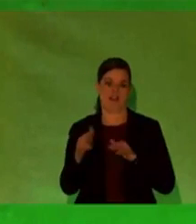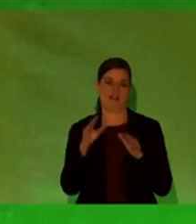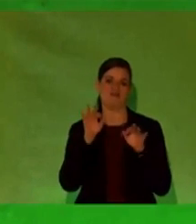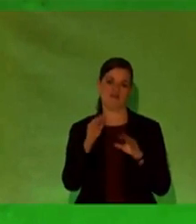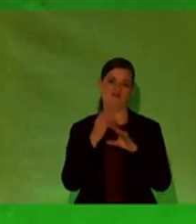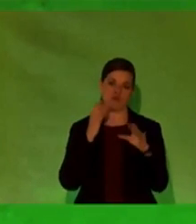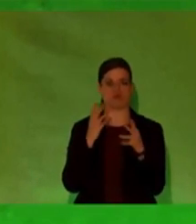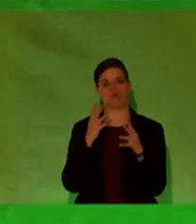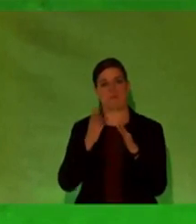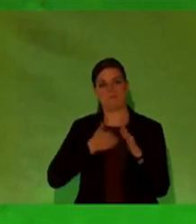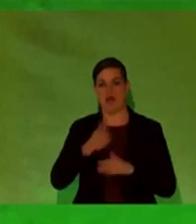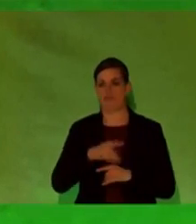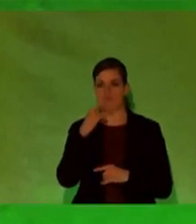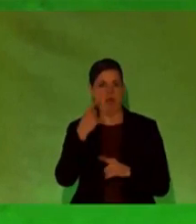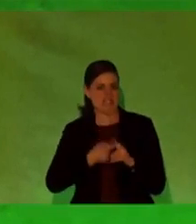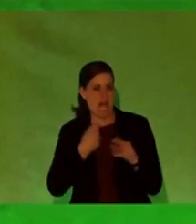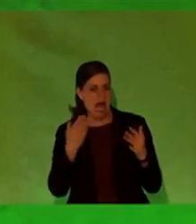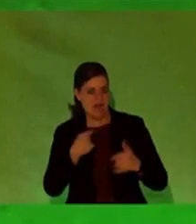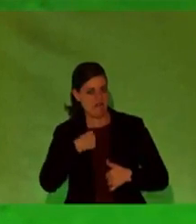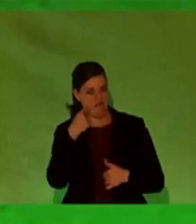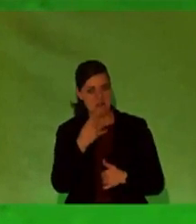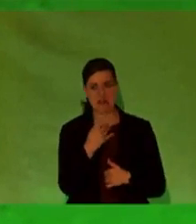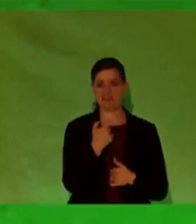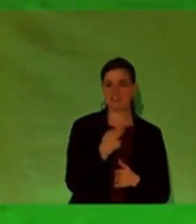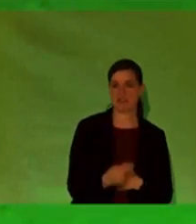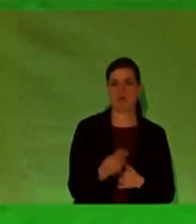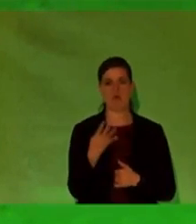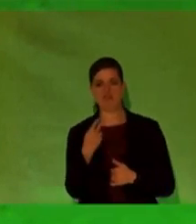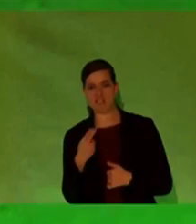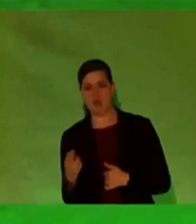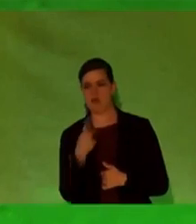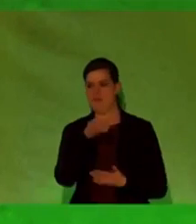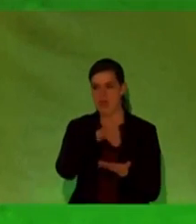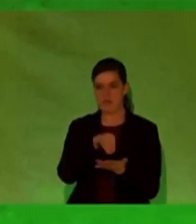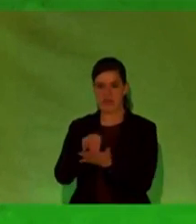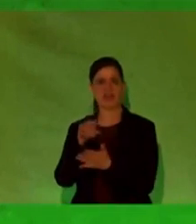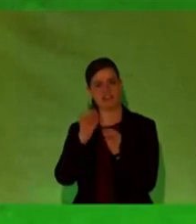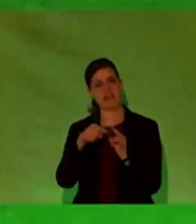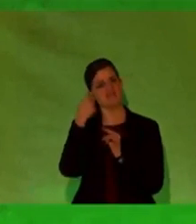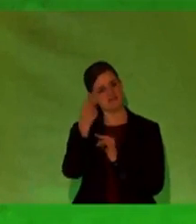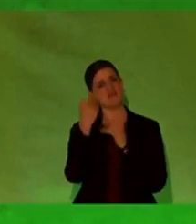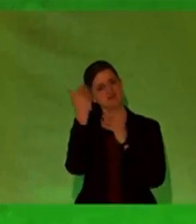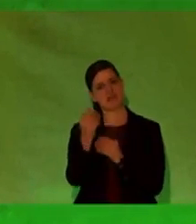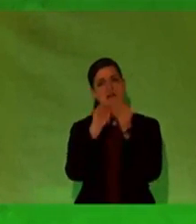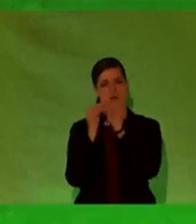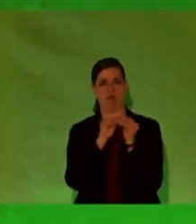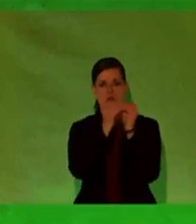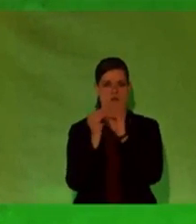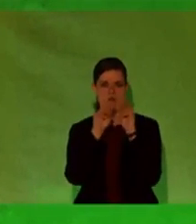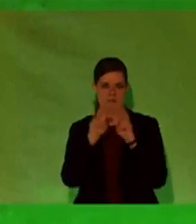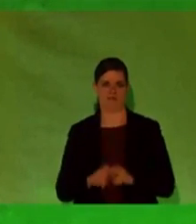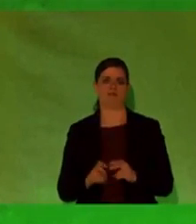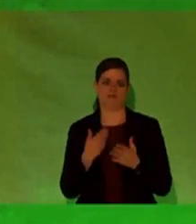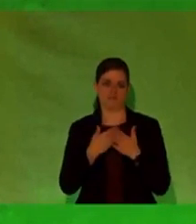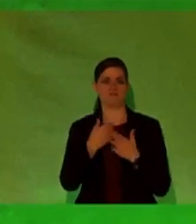das jetzt 20 Euro oder 40 Euro kostet und wer daran beteiligt ist, das kann man ja dann noch erarbeiten. Deswegen würde ich euch